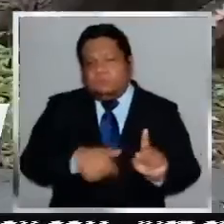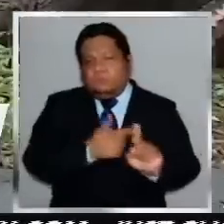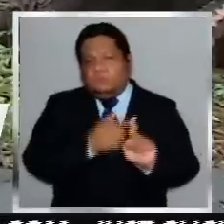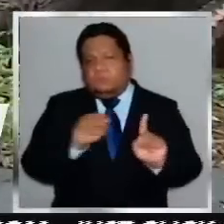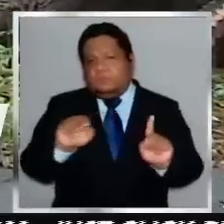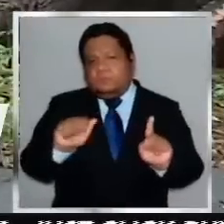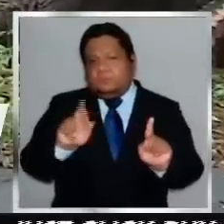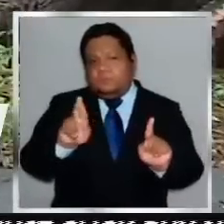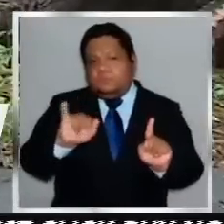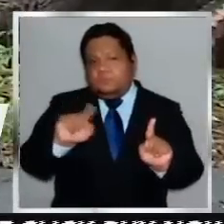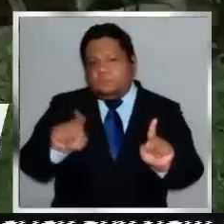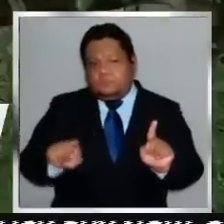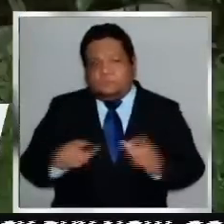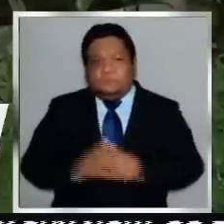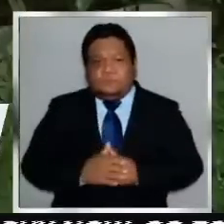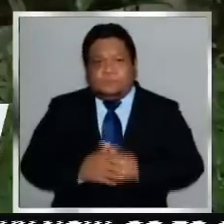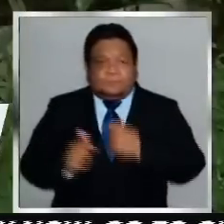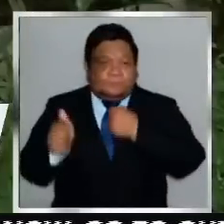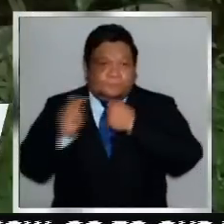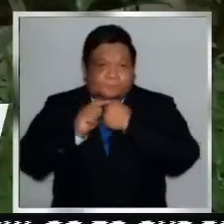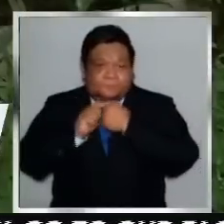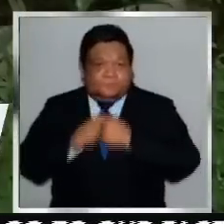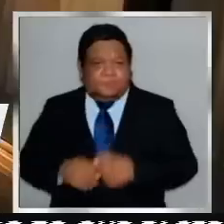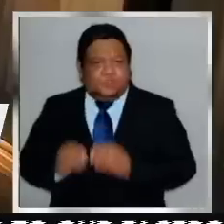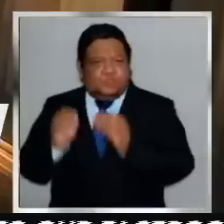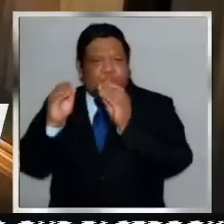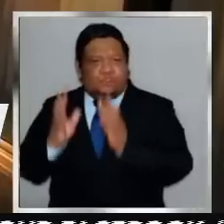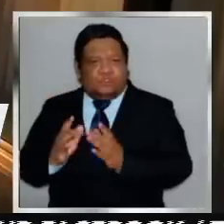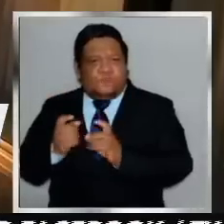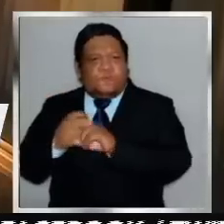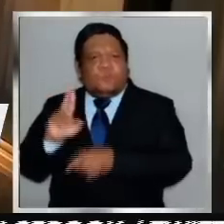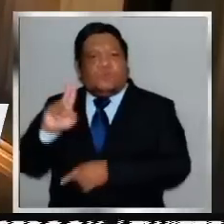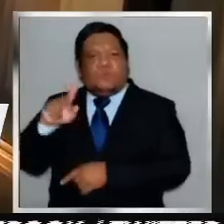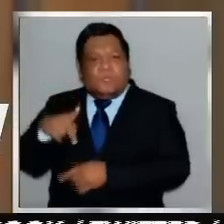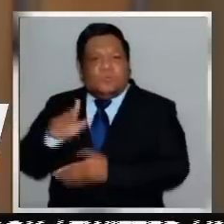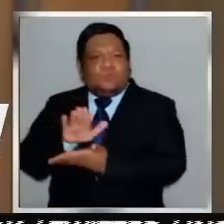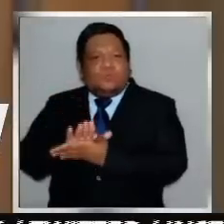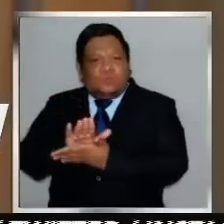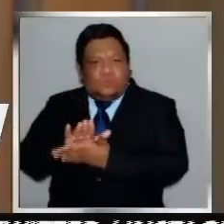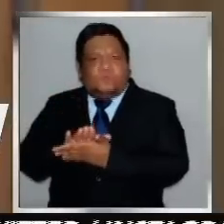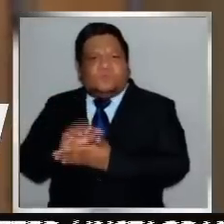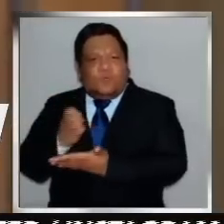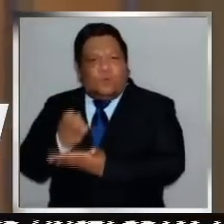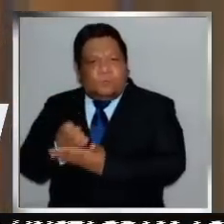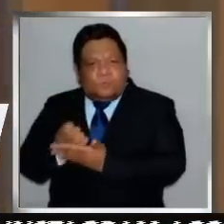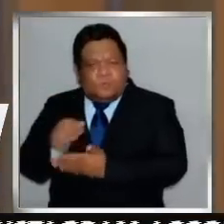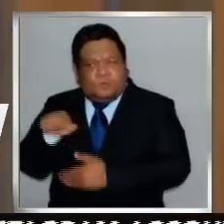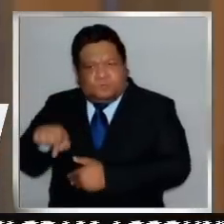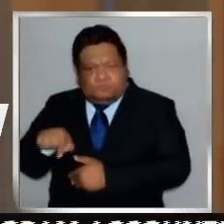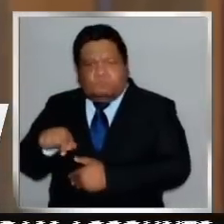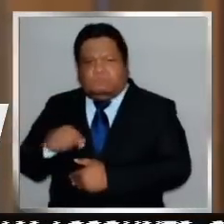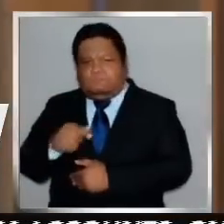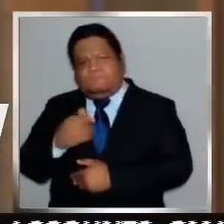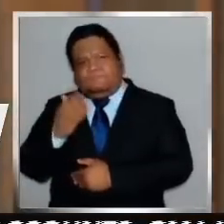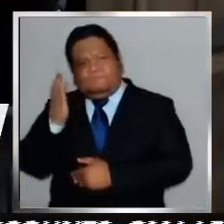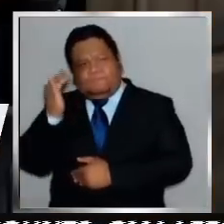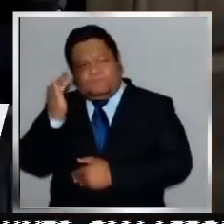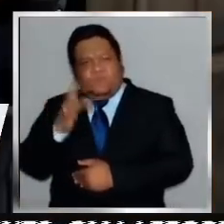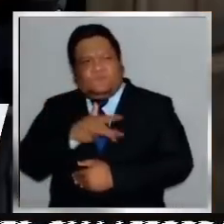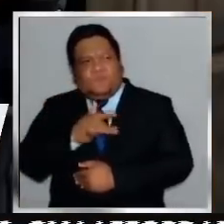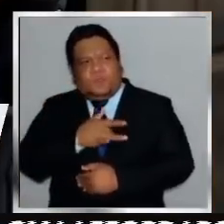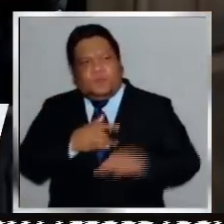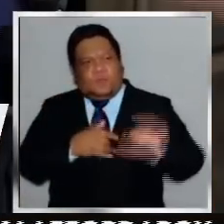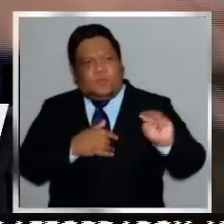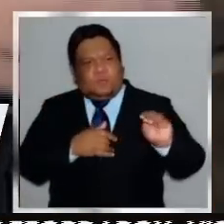Ipinahayag ng faculty ng UP School of Economics ang kanilang puna kung bakit sa tingin nila nilalabag ng panukalang Maharlika Investment Fund